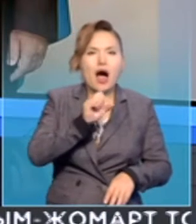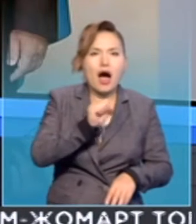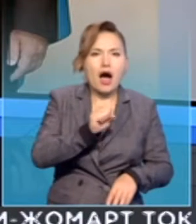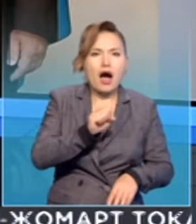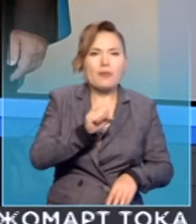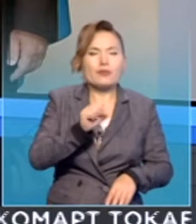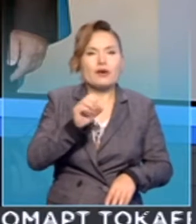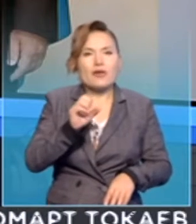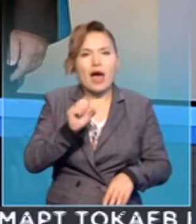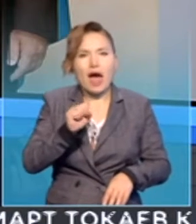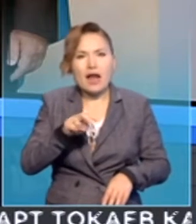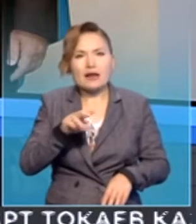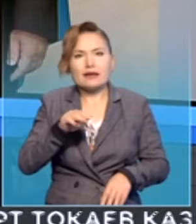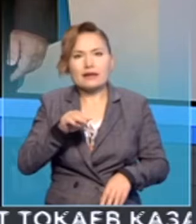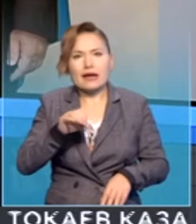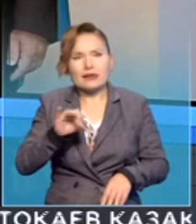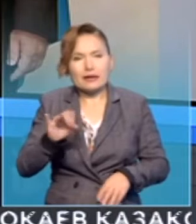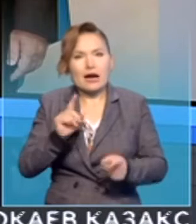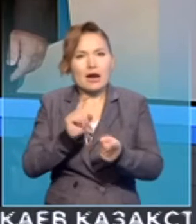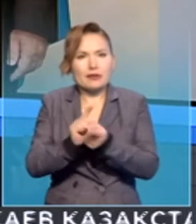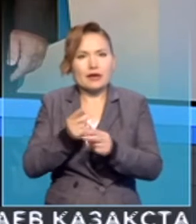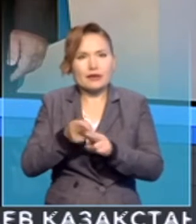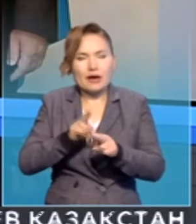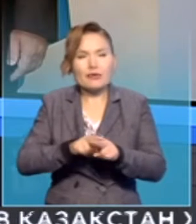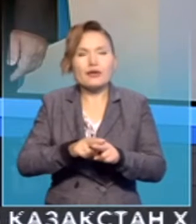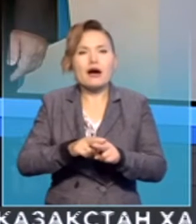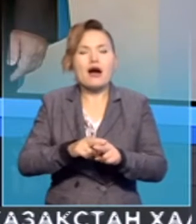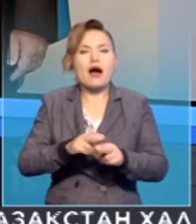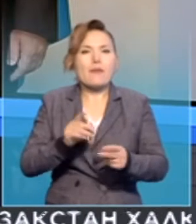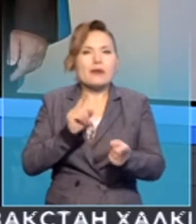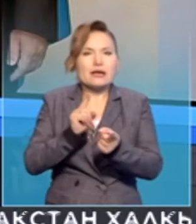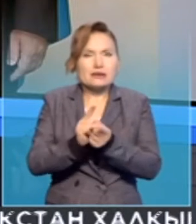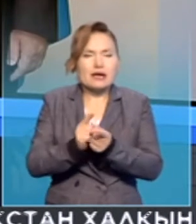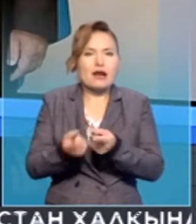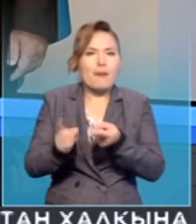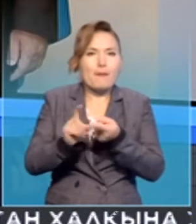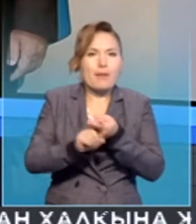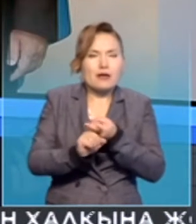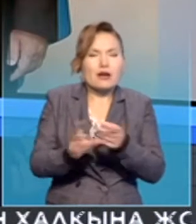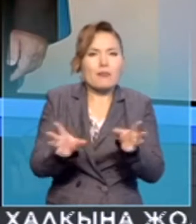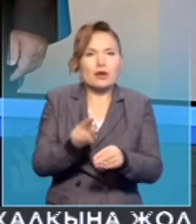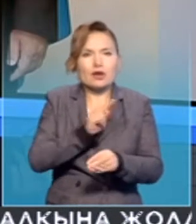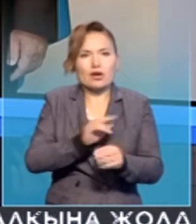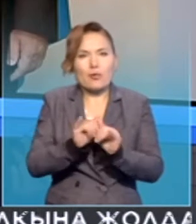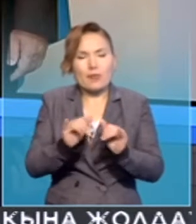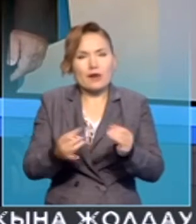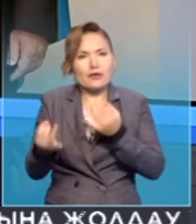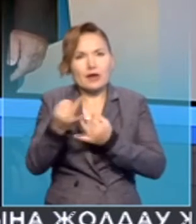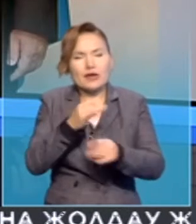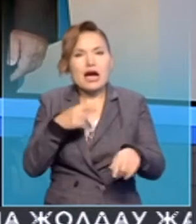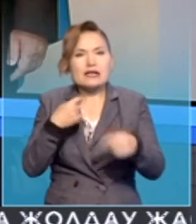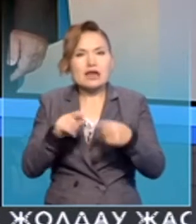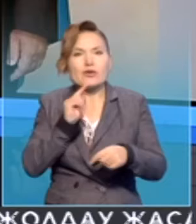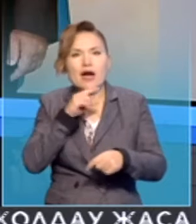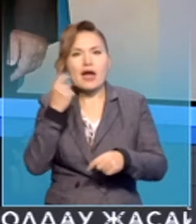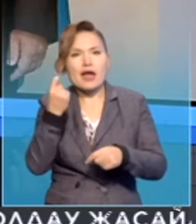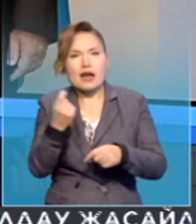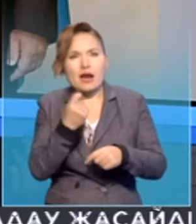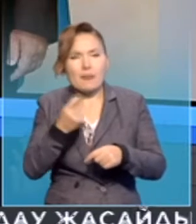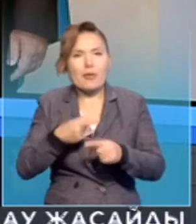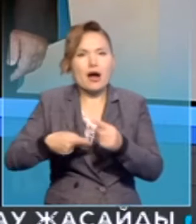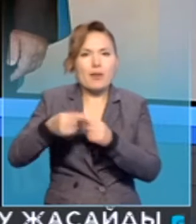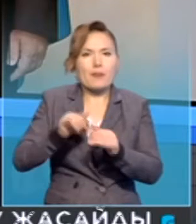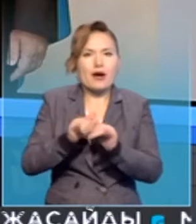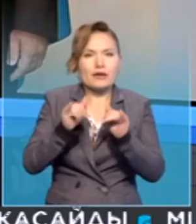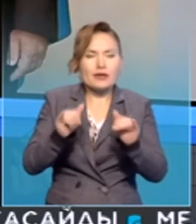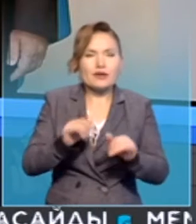Абдулрахман Әл-Таниді қабылдады. Кездесуде байланысты дамыту перспективалары талқыланды. Сауда-экономикалық ынтымақты кеңейтуге. Соның